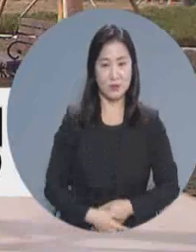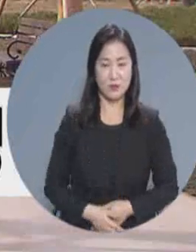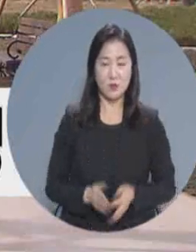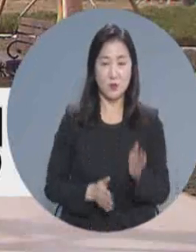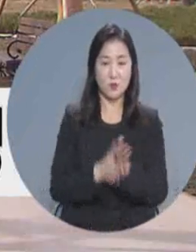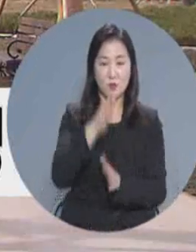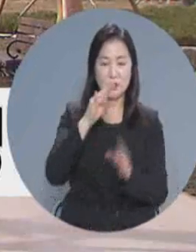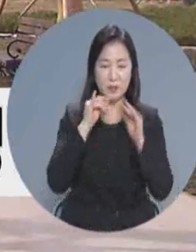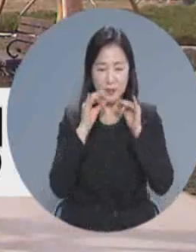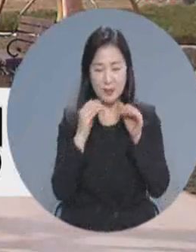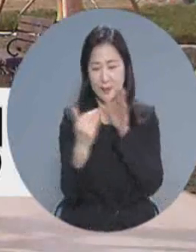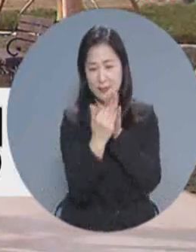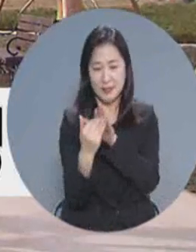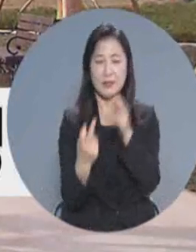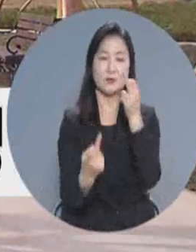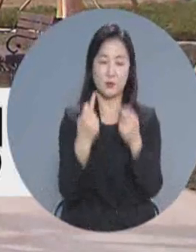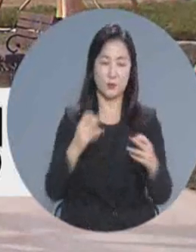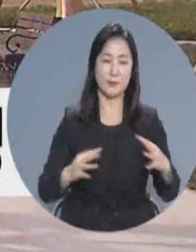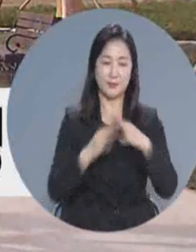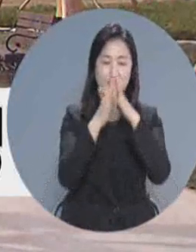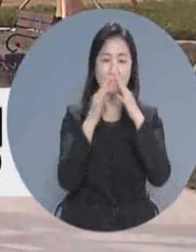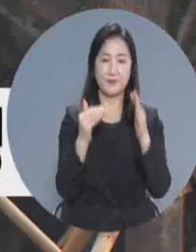미세먼지 차단 숲으로 조성됐습니다.